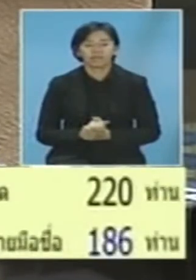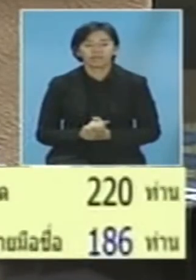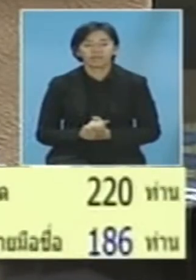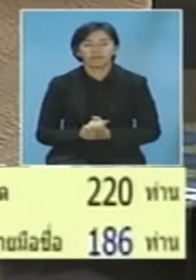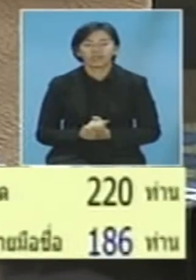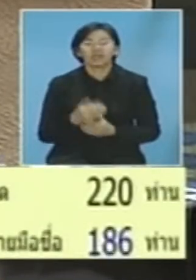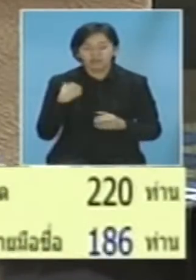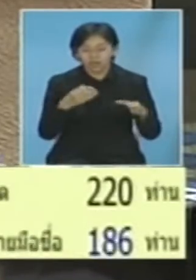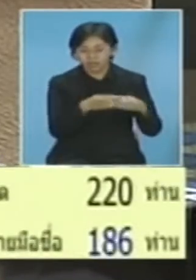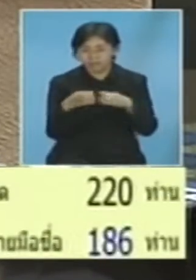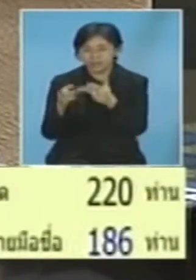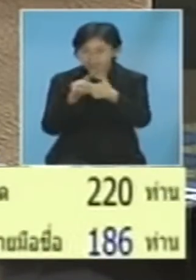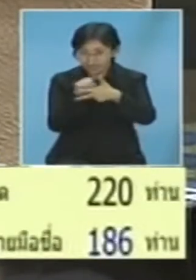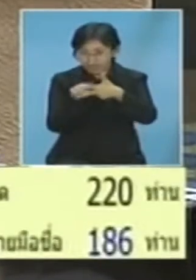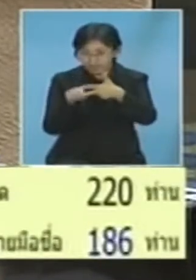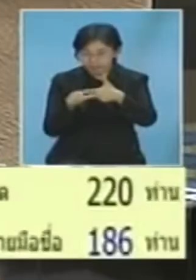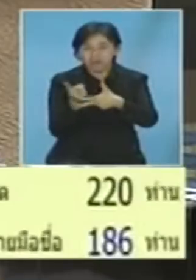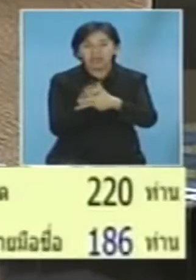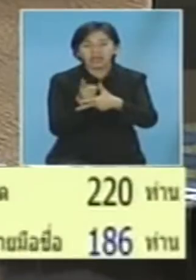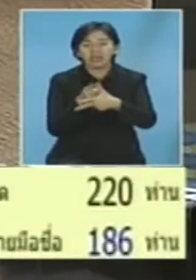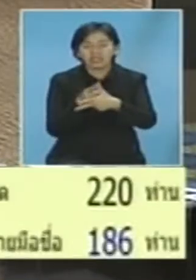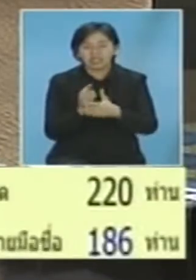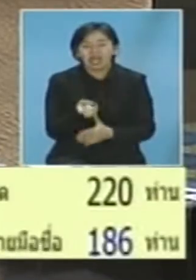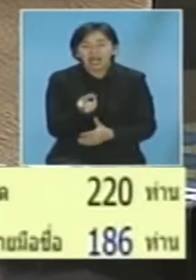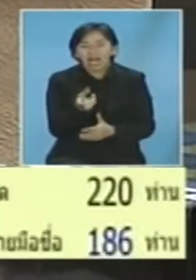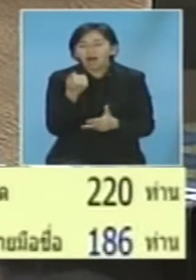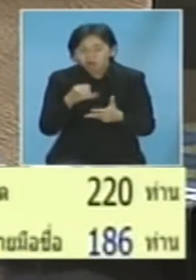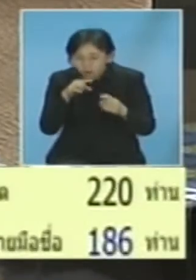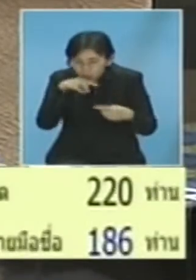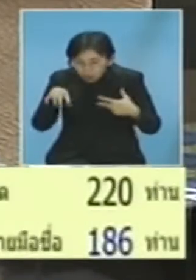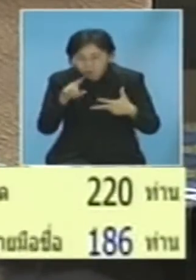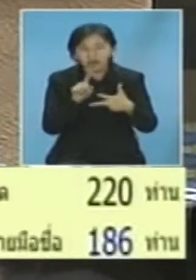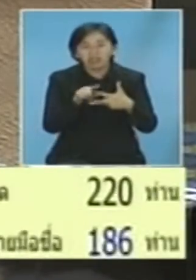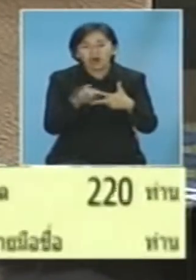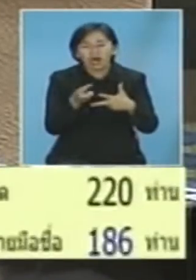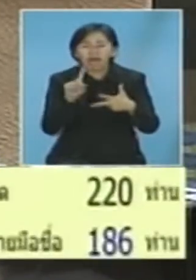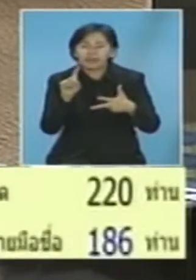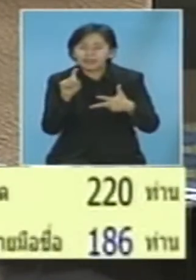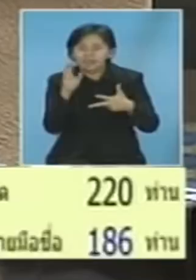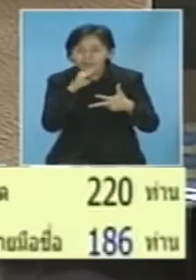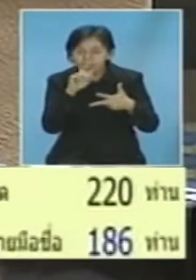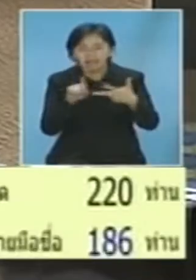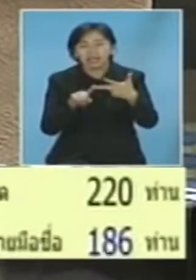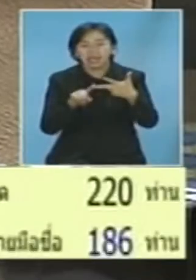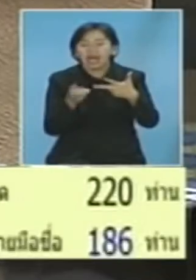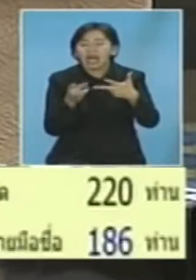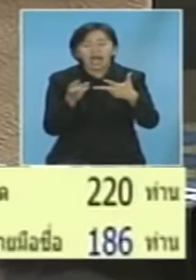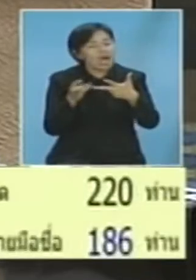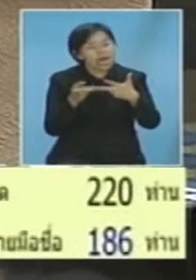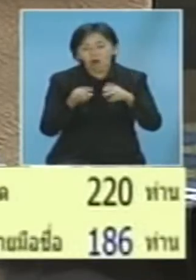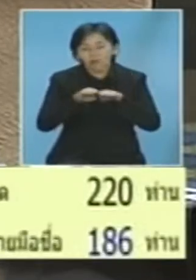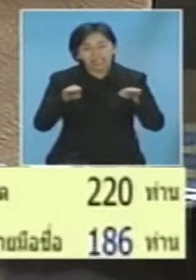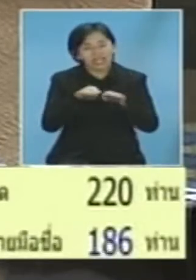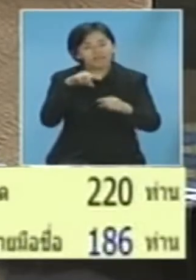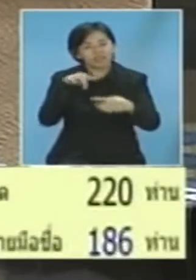กลุ่ม1คือกลุ่มผิดชนิดข้าว2กลุ่มข้าวเสีย3กลุ่มข้าวไม่ตรงตามมาตรฐ